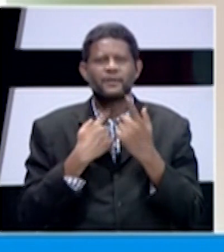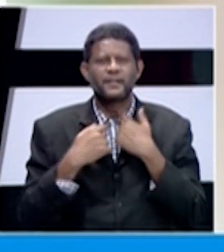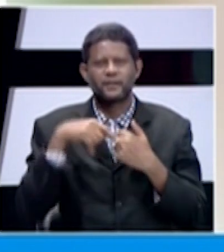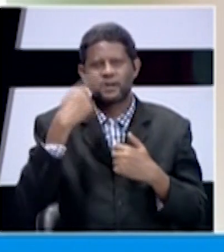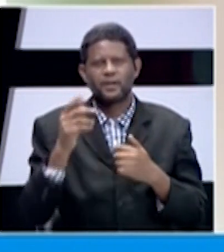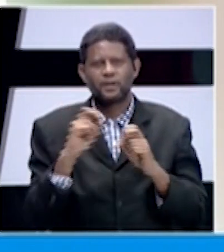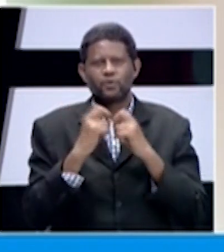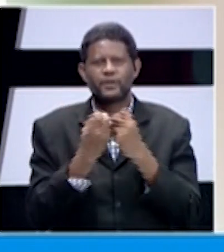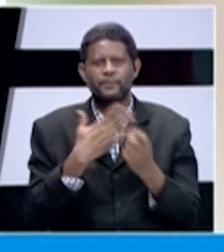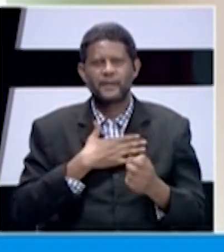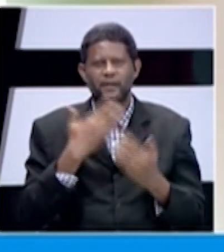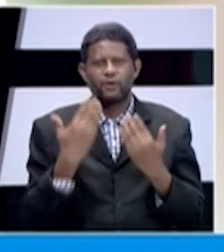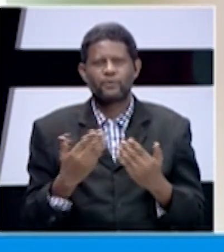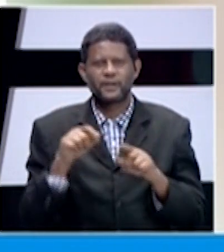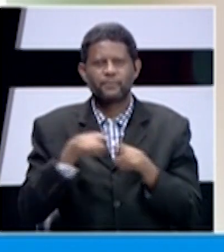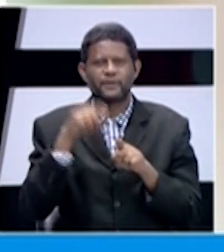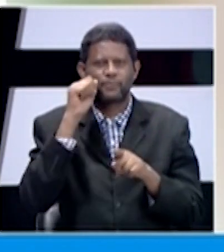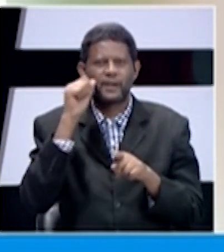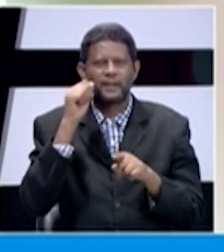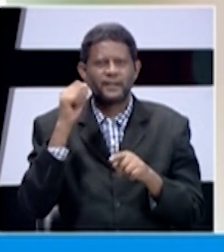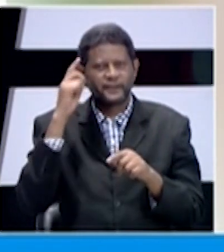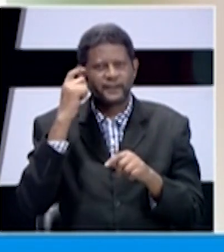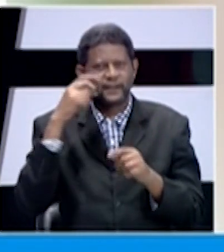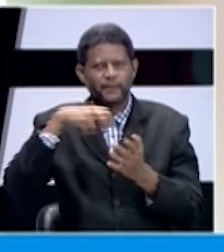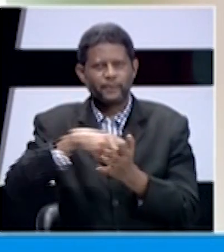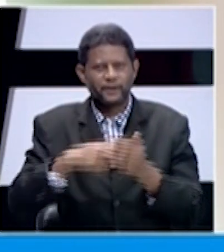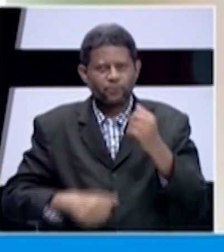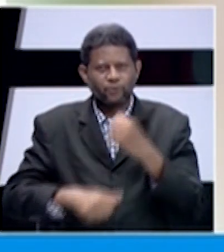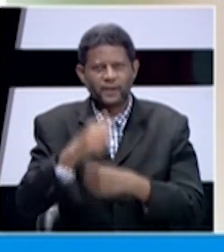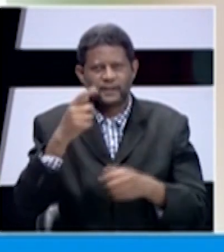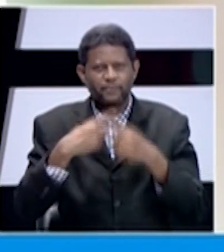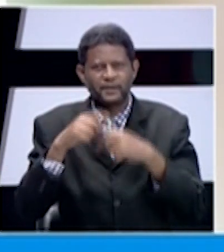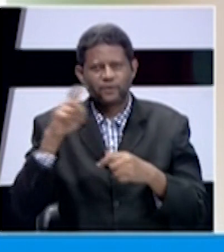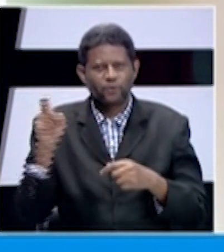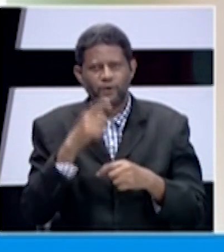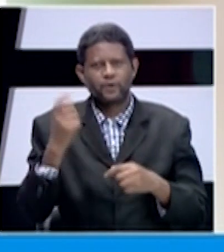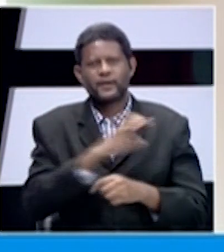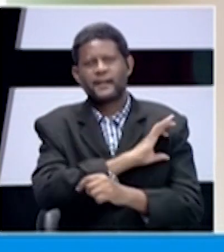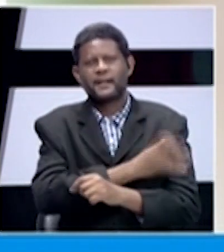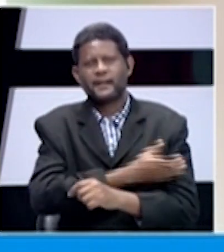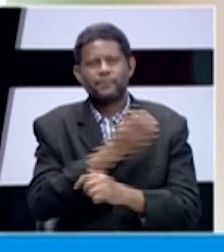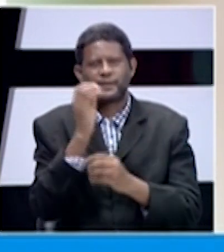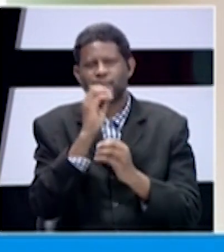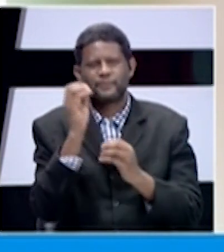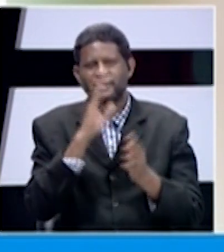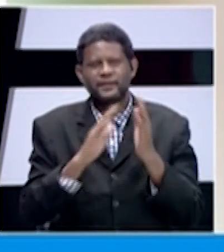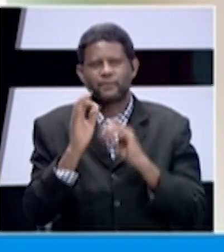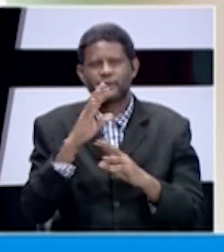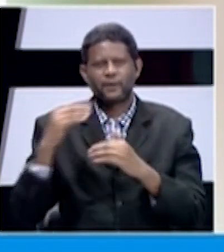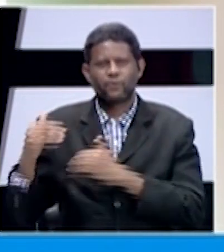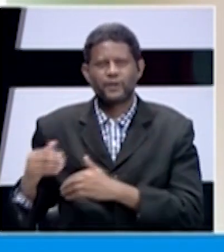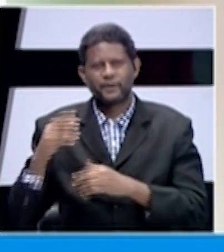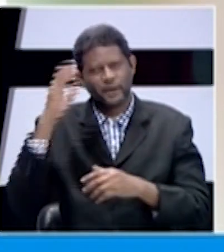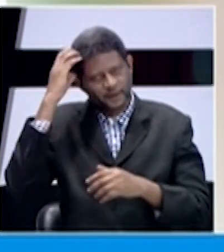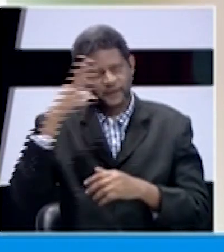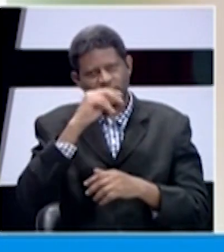ውድብና ሎሚ እውን ከም ትማሊ ንትግራይ ንመንብርክካኽ ኮነ ንምጉዳእ ዝመፅእ ዝኾነ ይኹን ሓይሊ ብዘየገድስ ኣብ ጎኒ መንግስትና